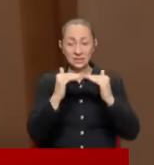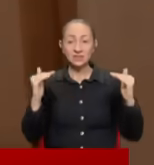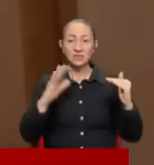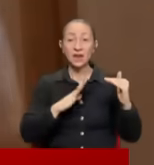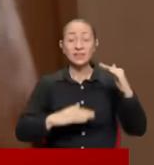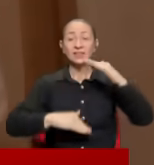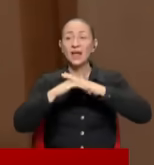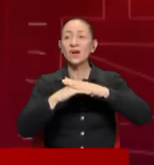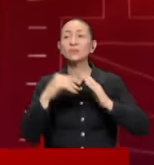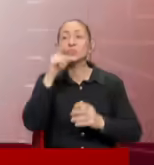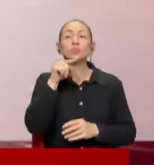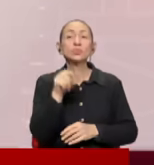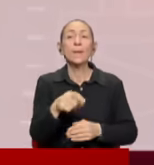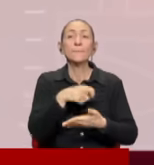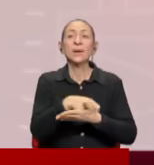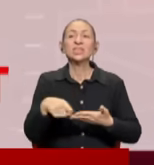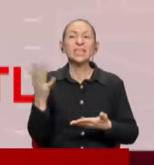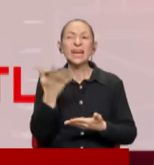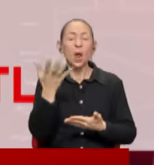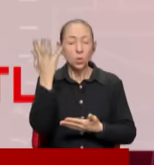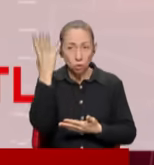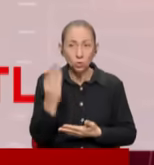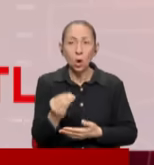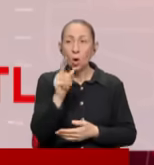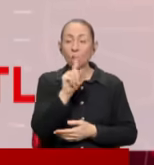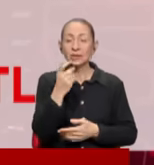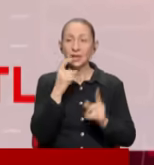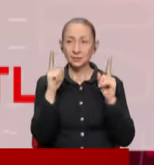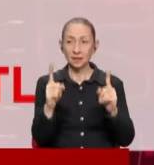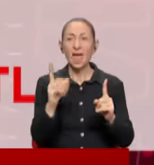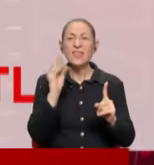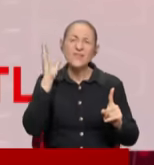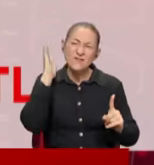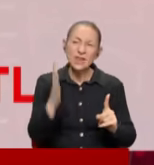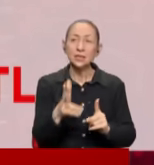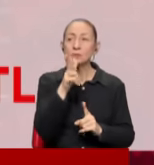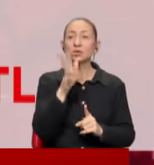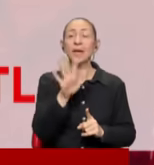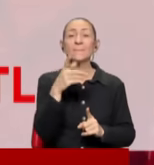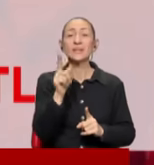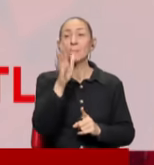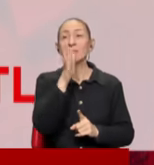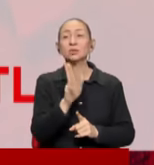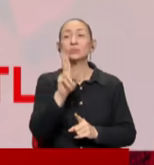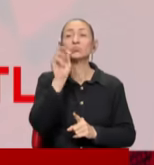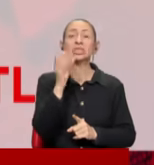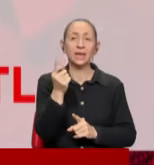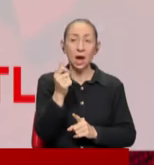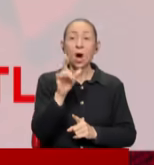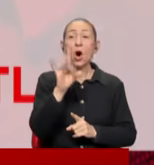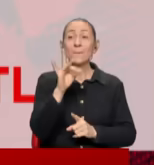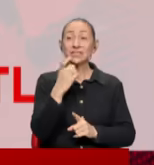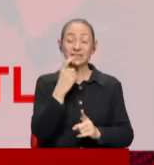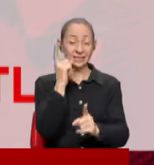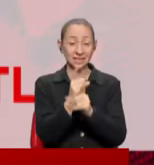var. Tavan sınır nedeniyle maaş ne kadar olursa olsun 10 yıla karşılık en fazla 350.570 lira, 15